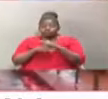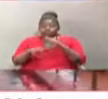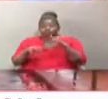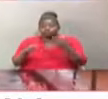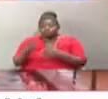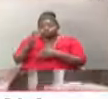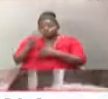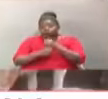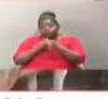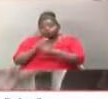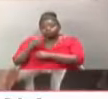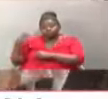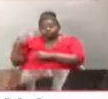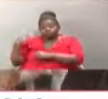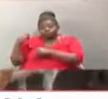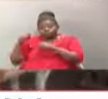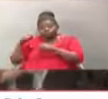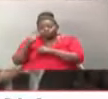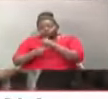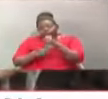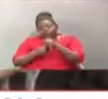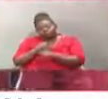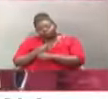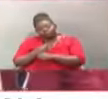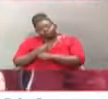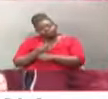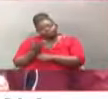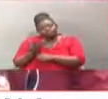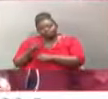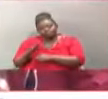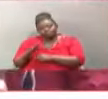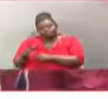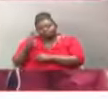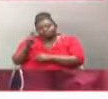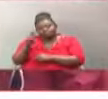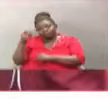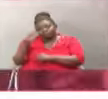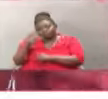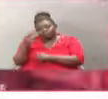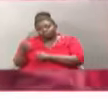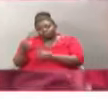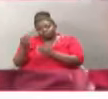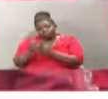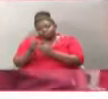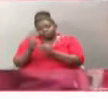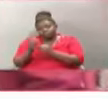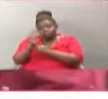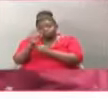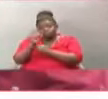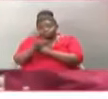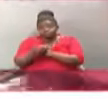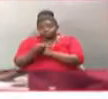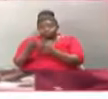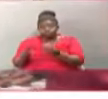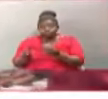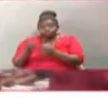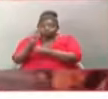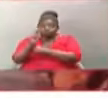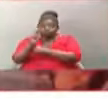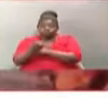ebiri egiyise omwaka guno kibadde yaddeyaddeko. Eno kiro y'ennyama ebadde esuubulwa wakati w'omutwalo gumu mu lukumi n'omutwalo gumu mu enkumi